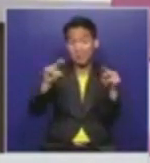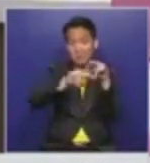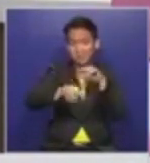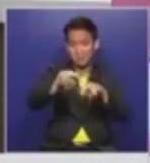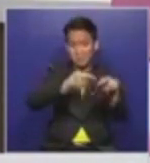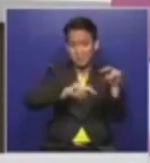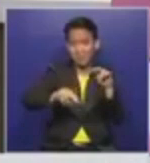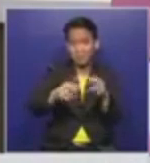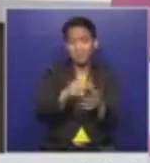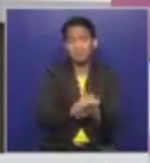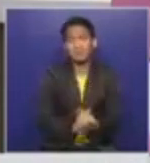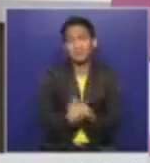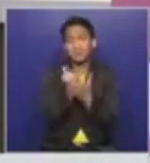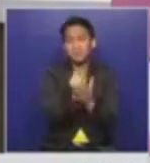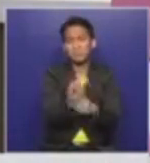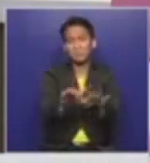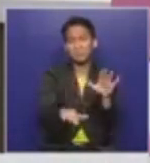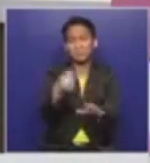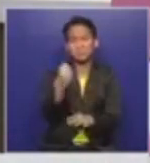บาทแล้วทั่วโลกนั้นให้ก็มาในการสร้างเสริมป้องกันยังไม่ถึง15